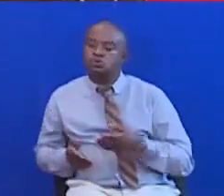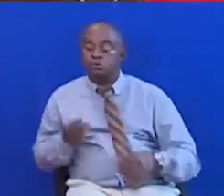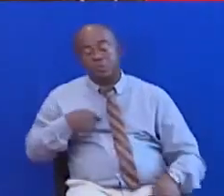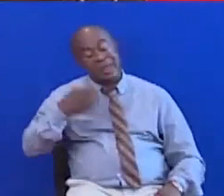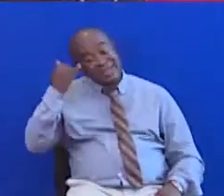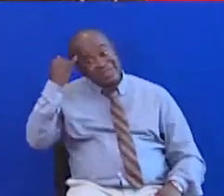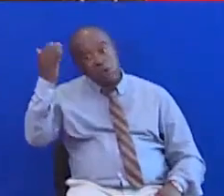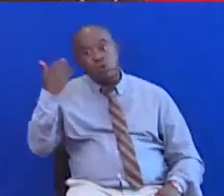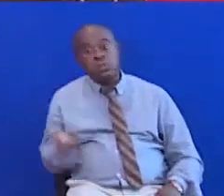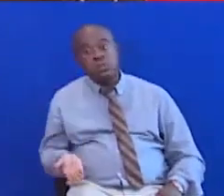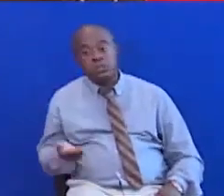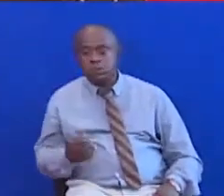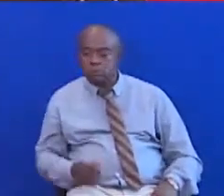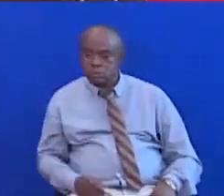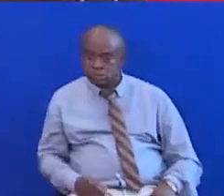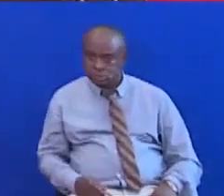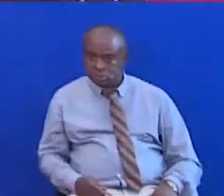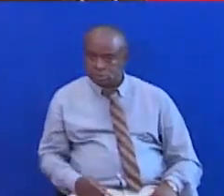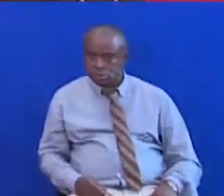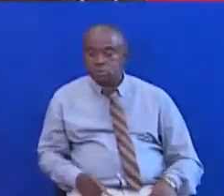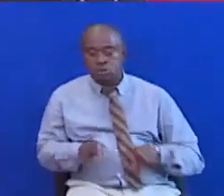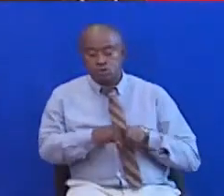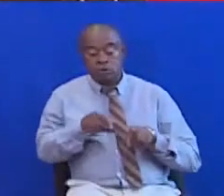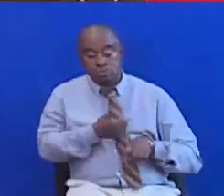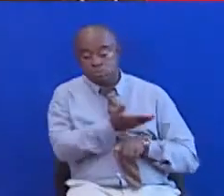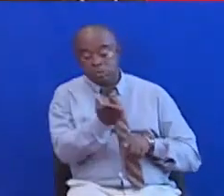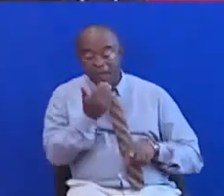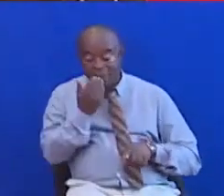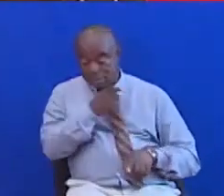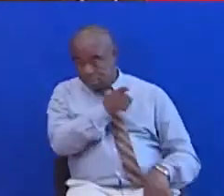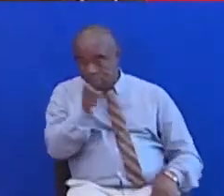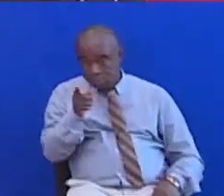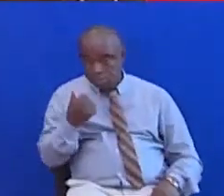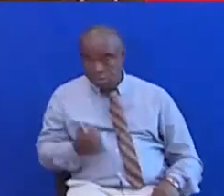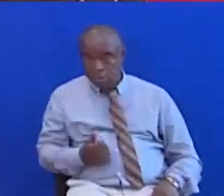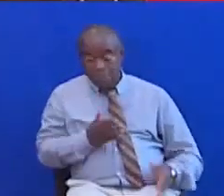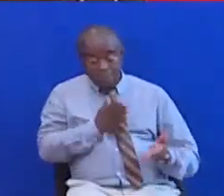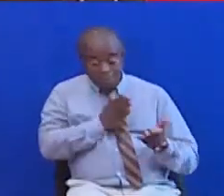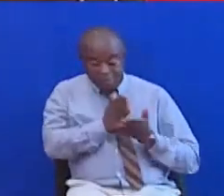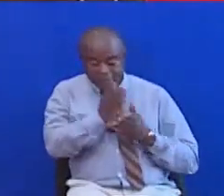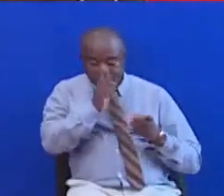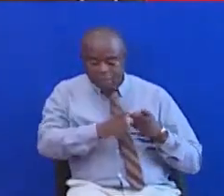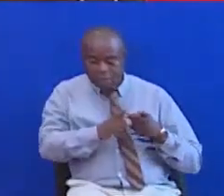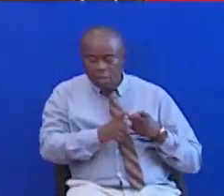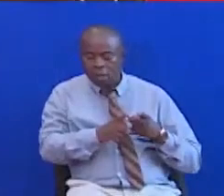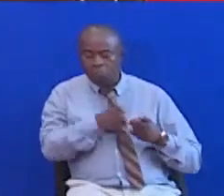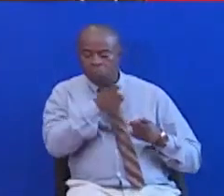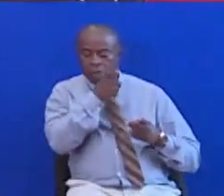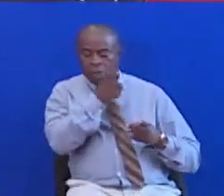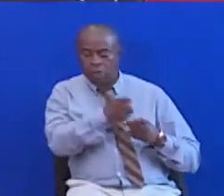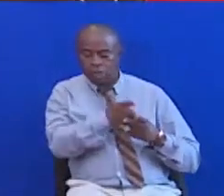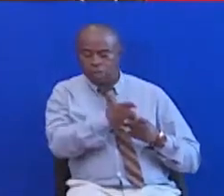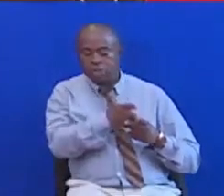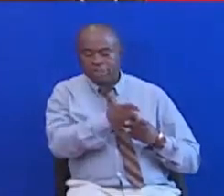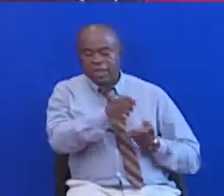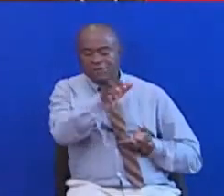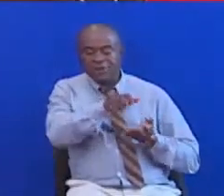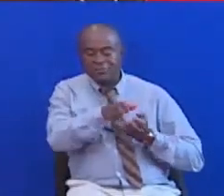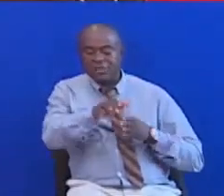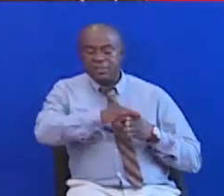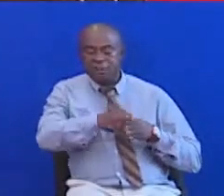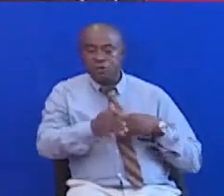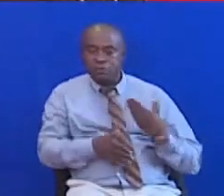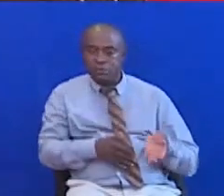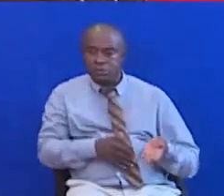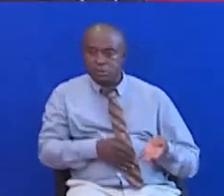nawashauri wenzangu, colleagues, nendeni mkapitia randama, alafu utoke ujue